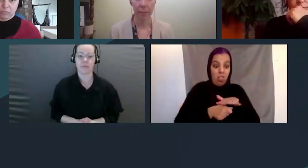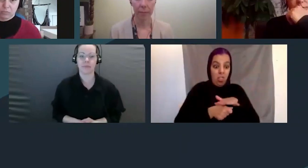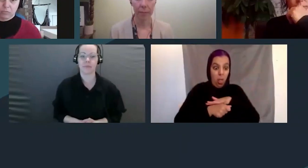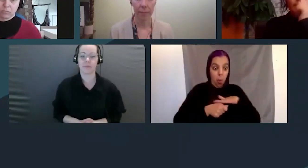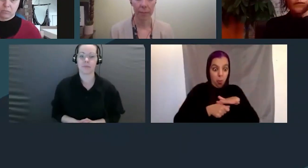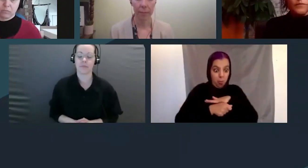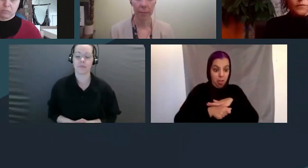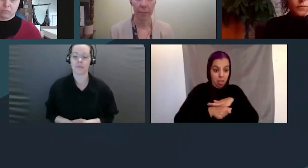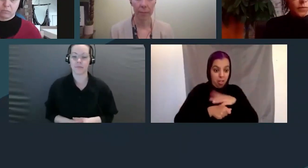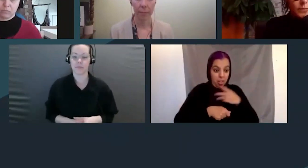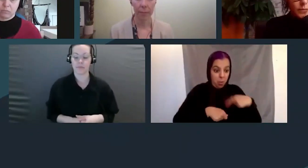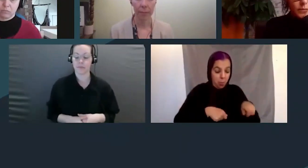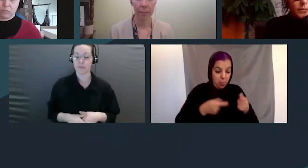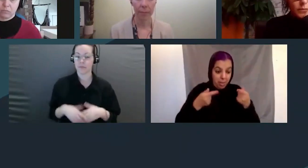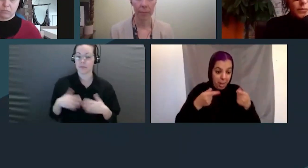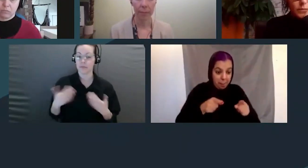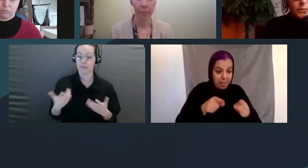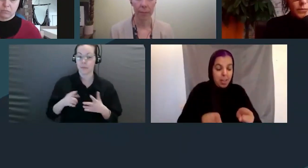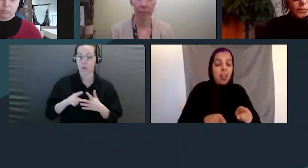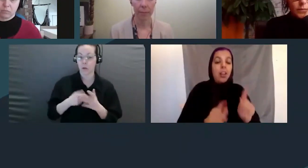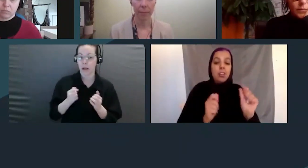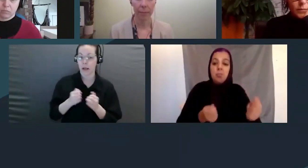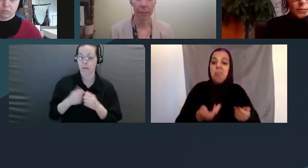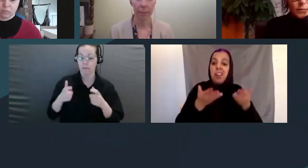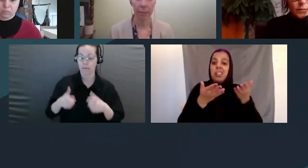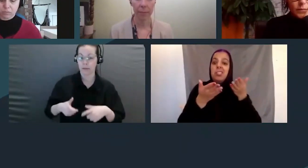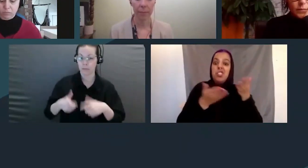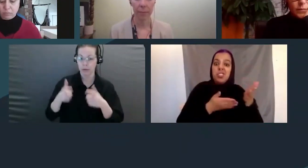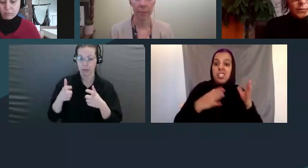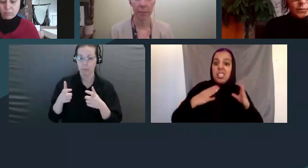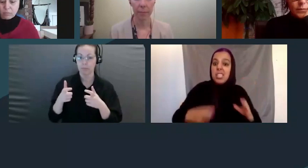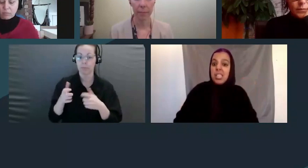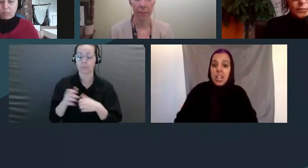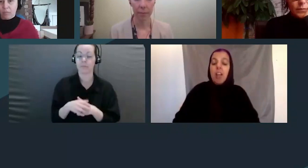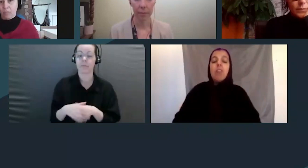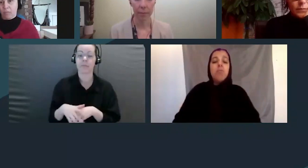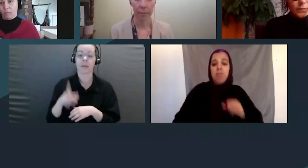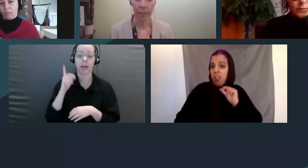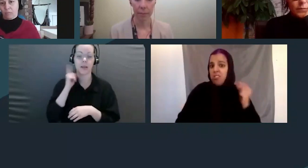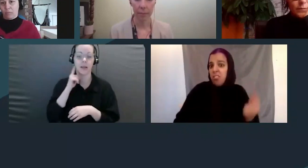des services aux clients, mais par défaut, dans les provinces